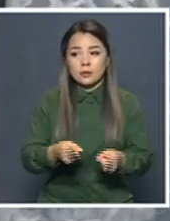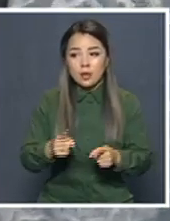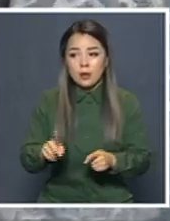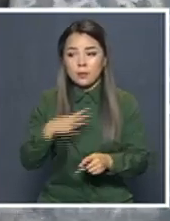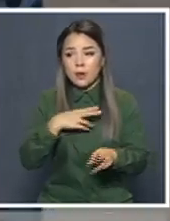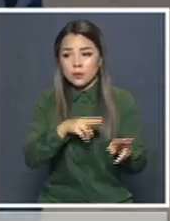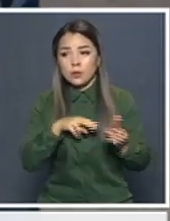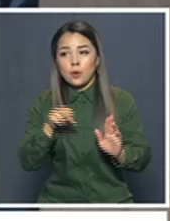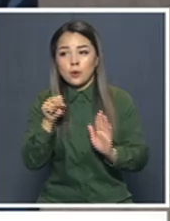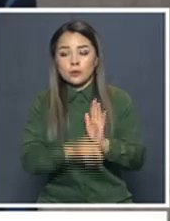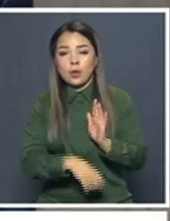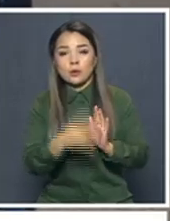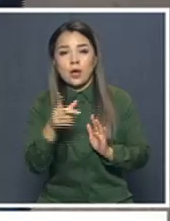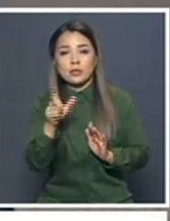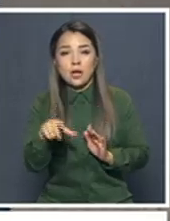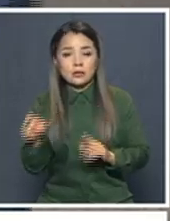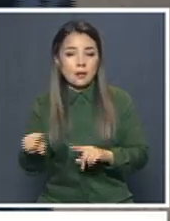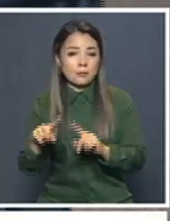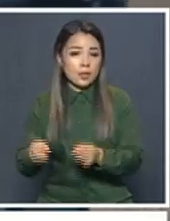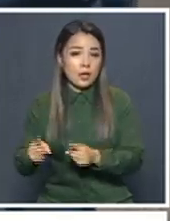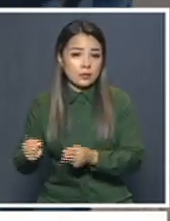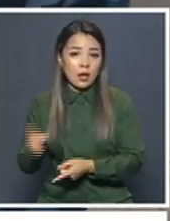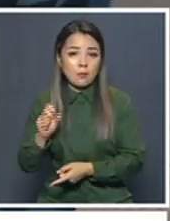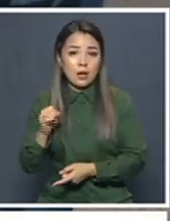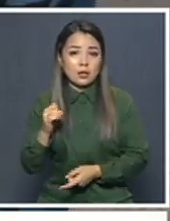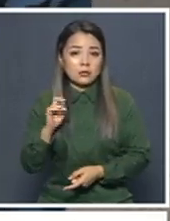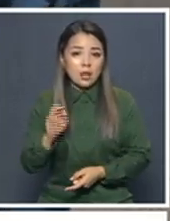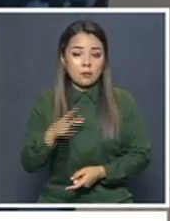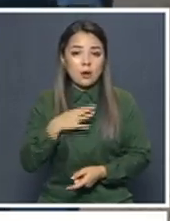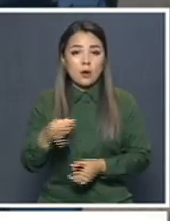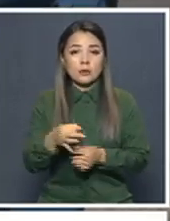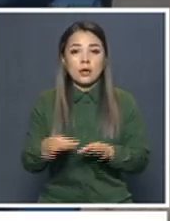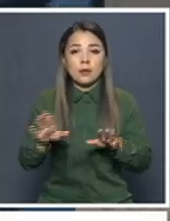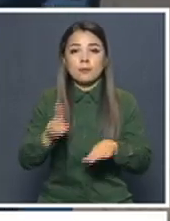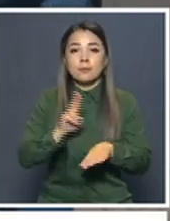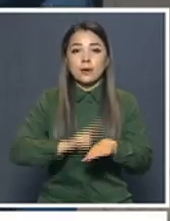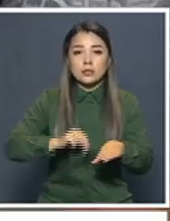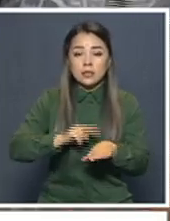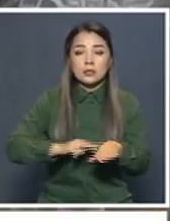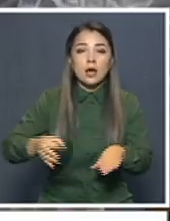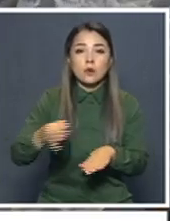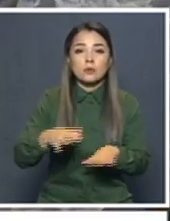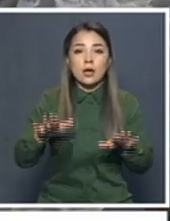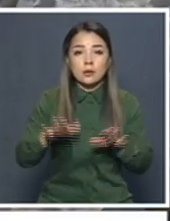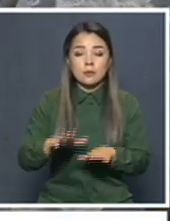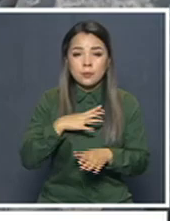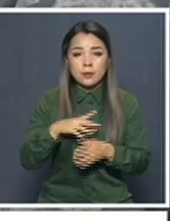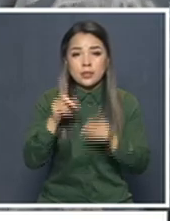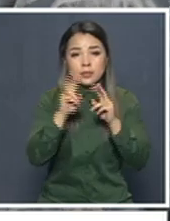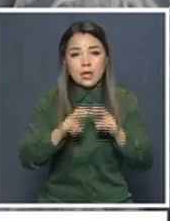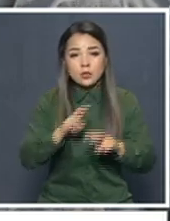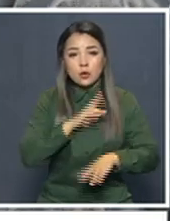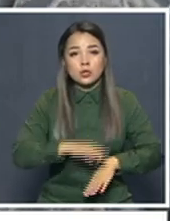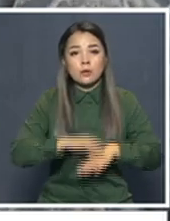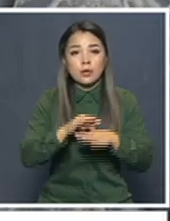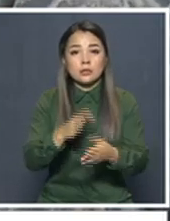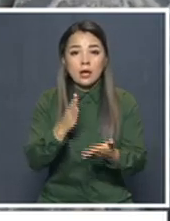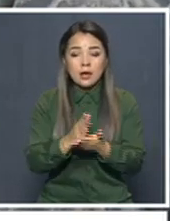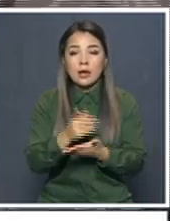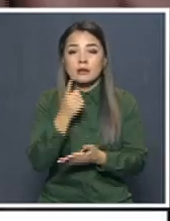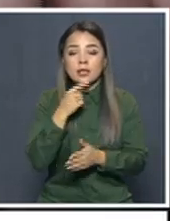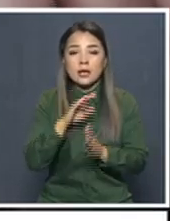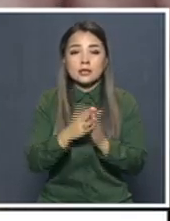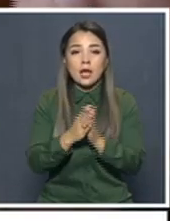қасақан атқан төрт азаматты құрықтыған. Олар Байзақ аудандық полиция бөліміне жеткізіліп, тергеу амалдары жүргізілуде. Қазір қызыл